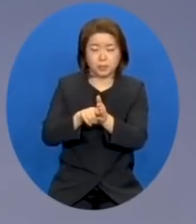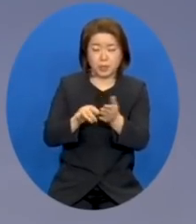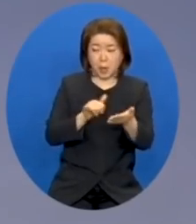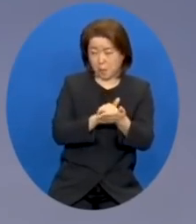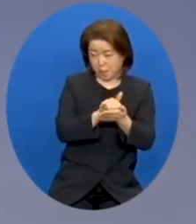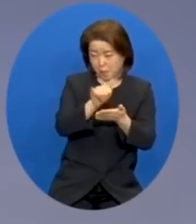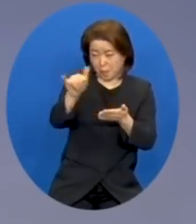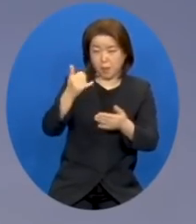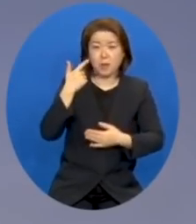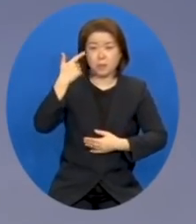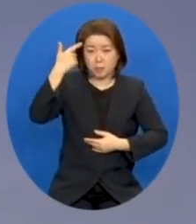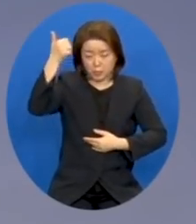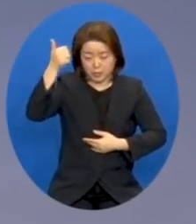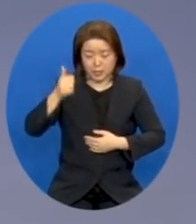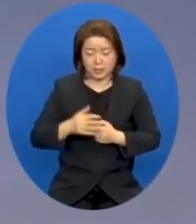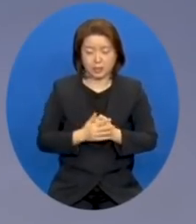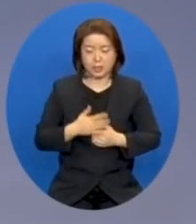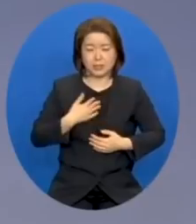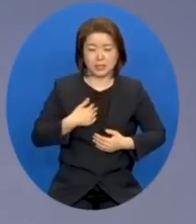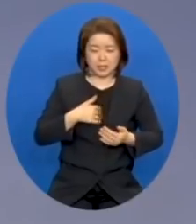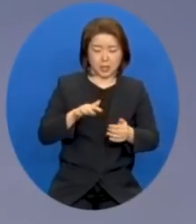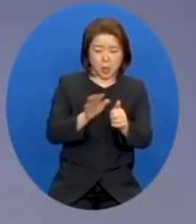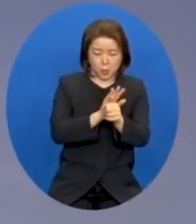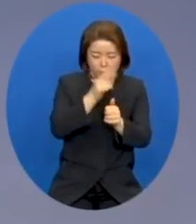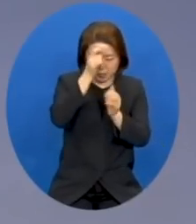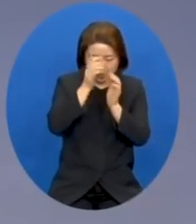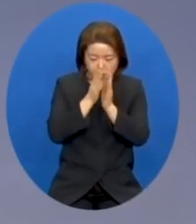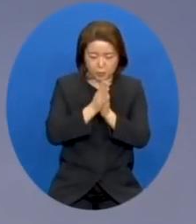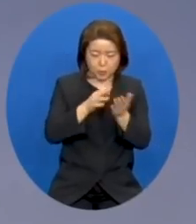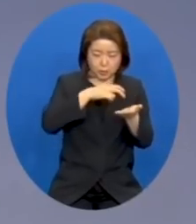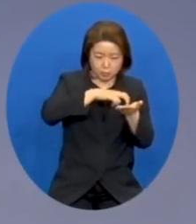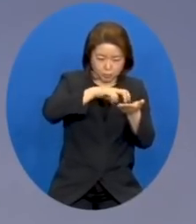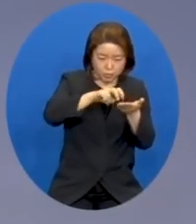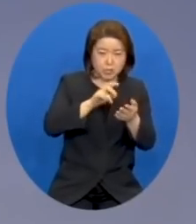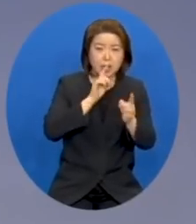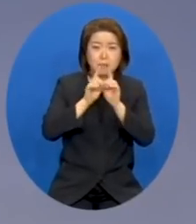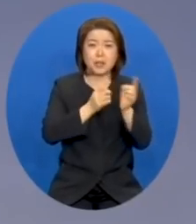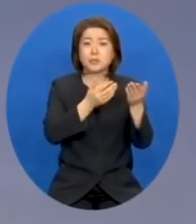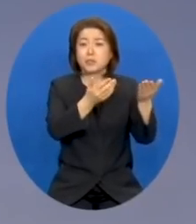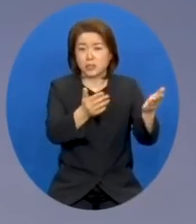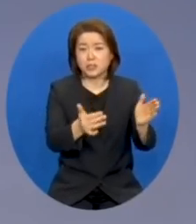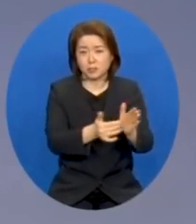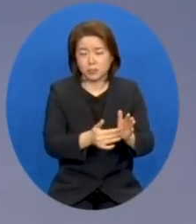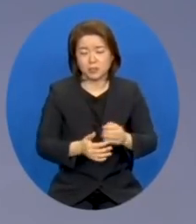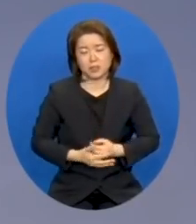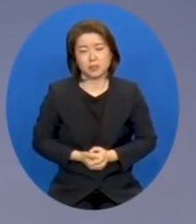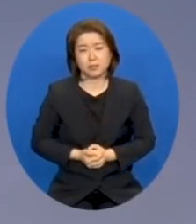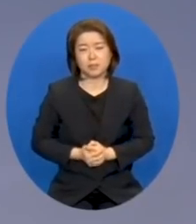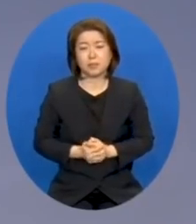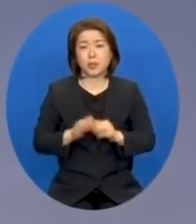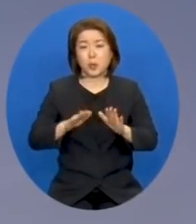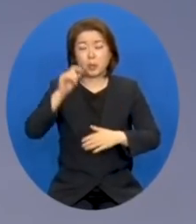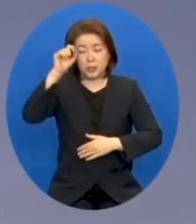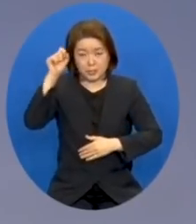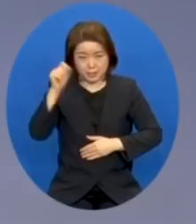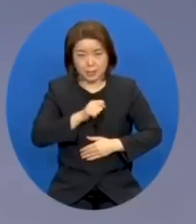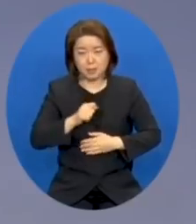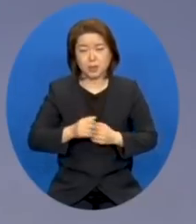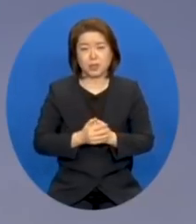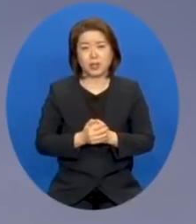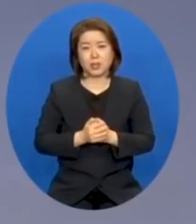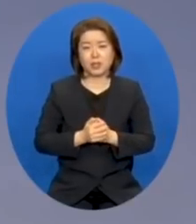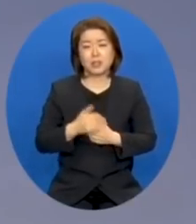목사님께 문자의 위로와 기도의 말씀을 전해 드렸던 2 오늘 새벽에